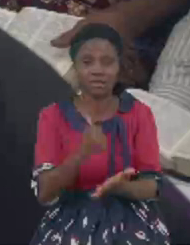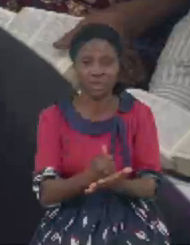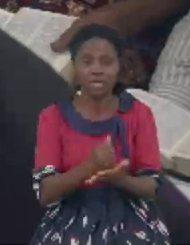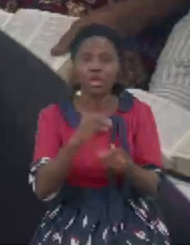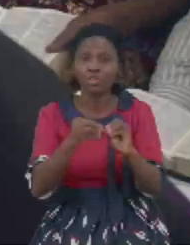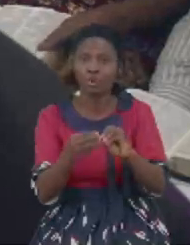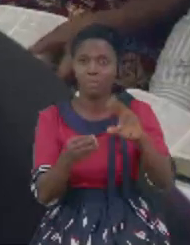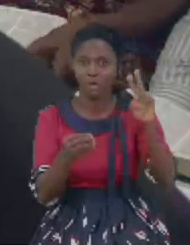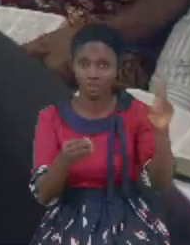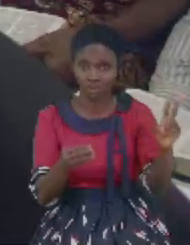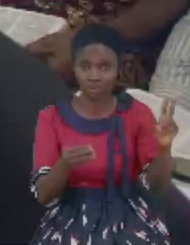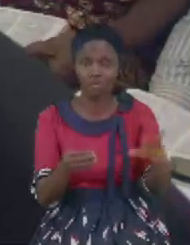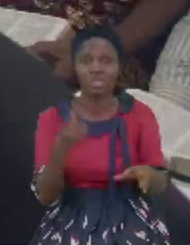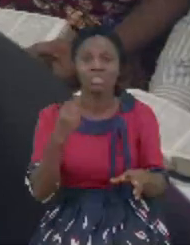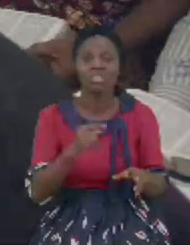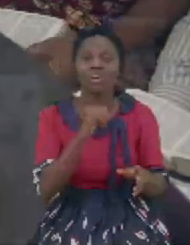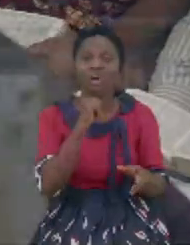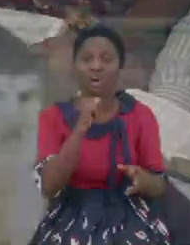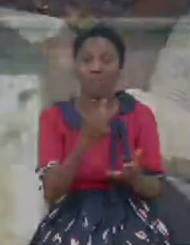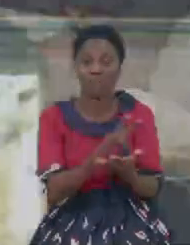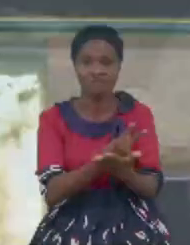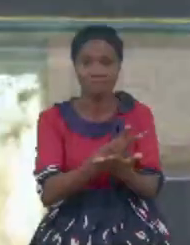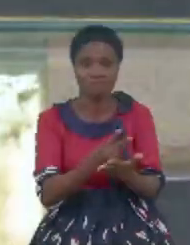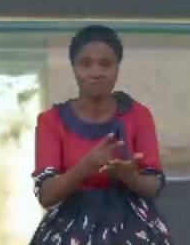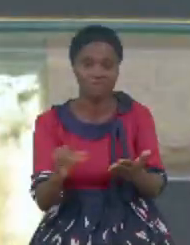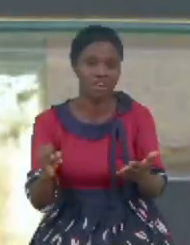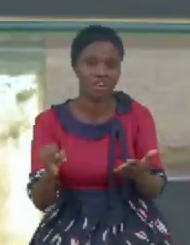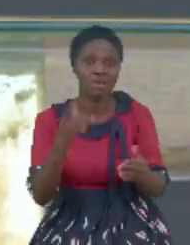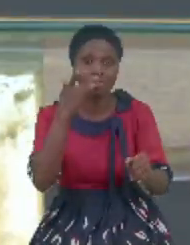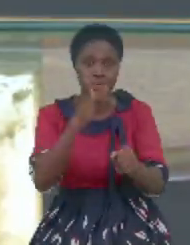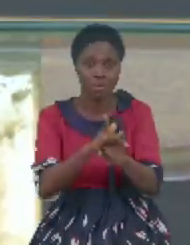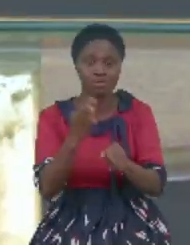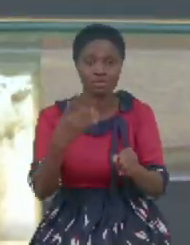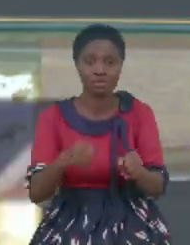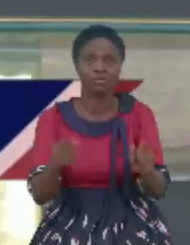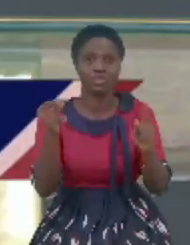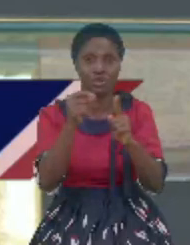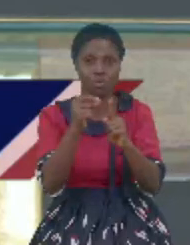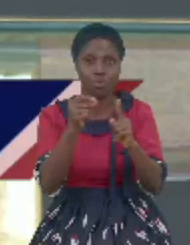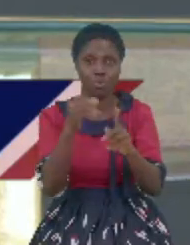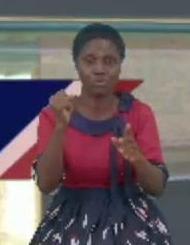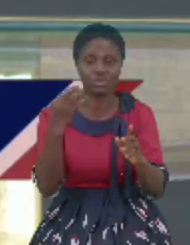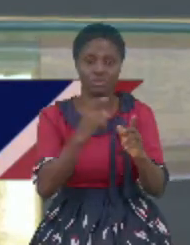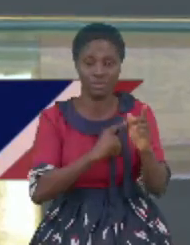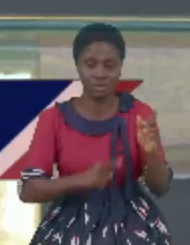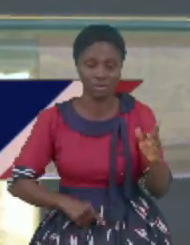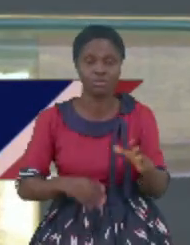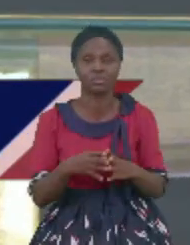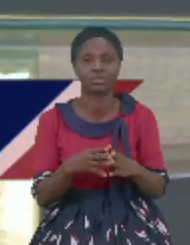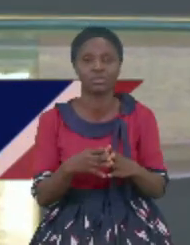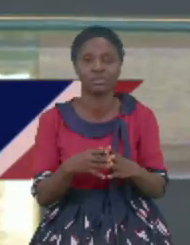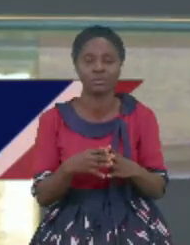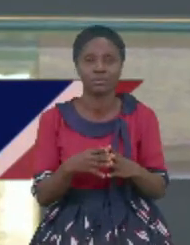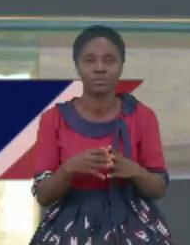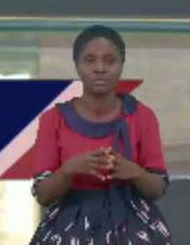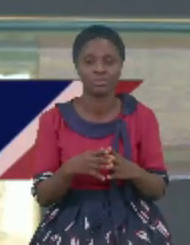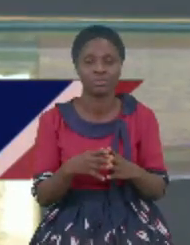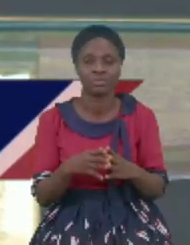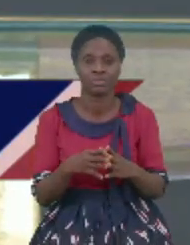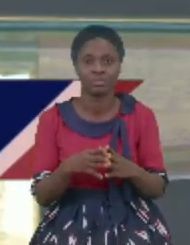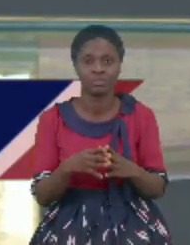Jésus. Deuxième point. La promesse infaillible de la parole de l'Éternel. La